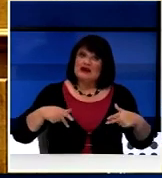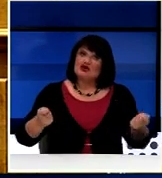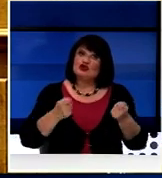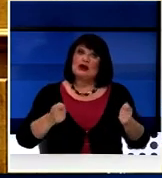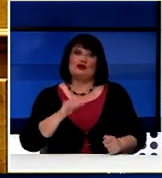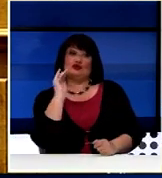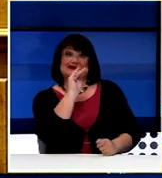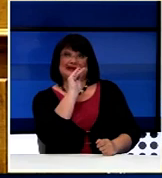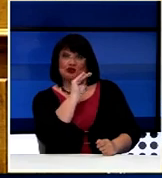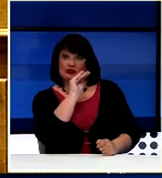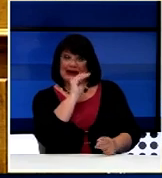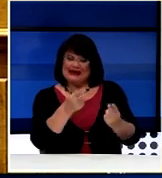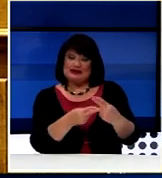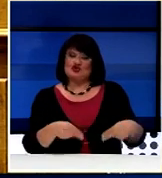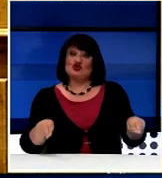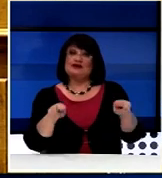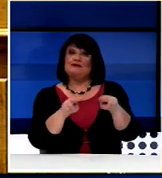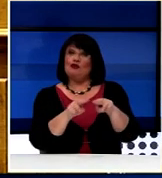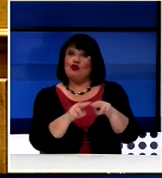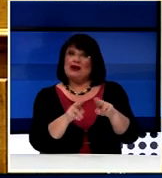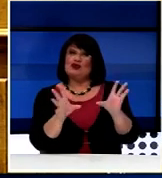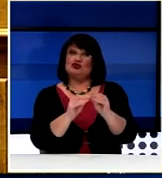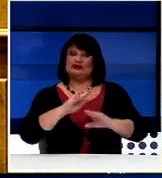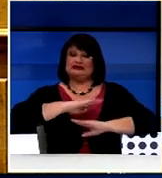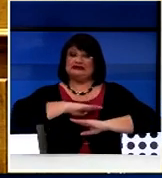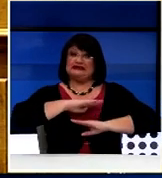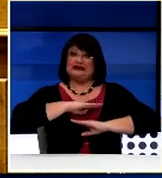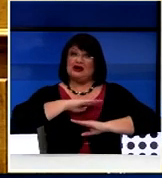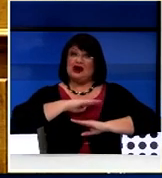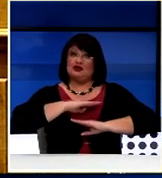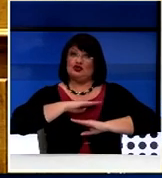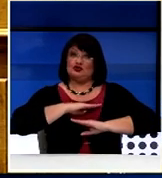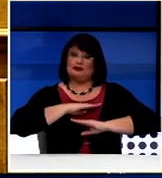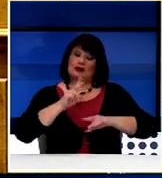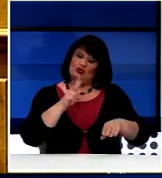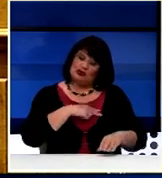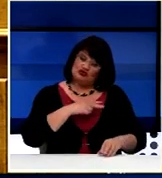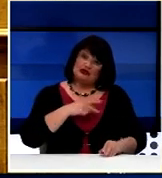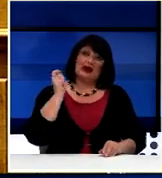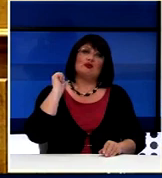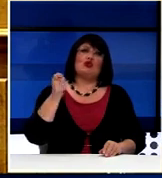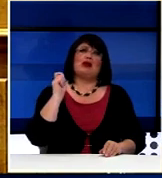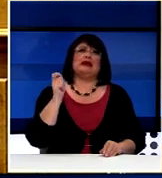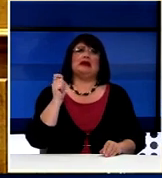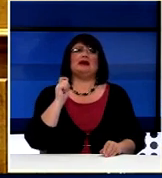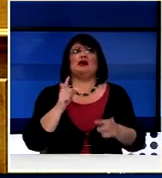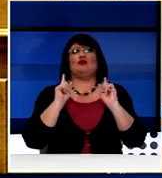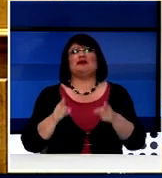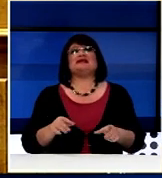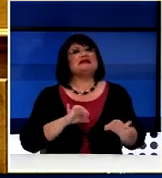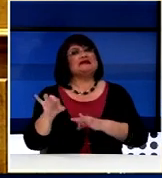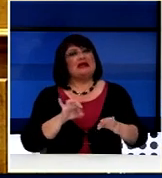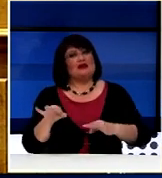Εισηγούνται στο ΚΙΣΕΑ, αλλά η πολιτική ηγεσία είναι αυτή και ορθώς που αποφασίζει τον σχεδιασμό.